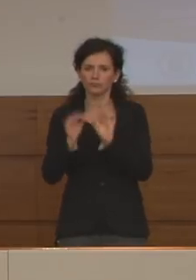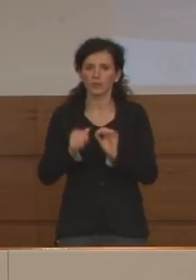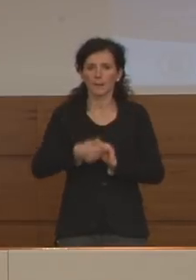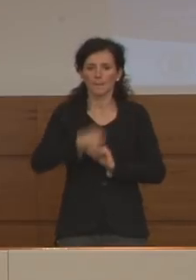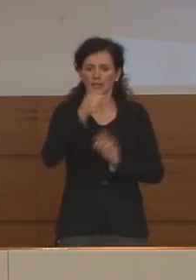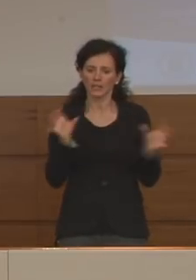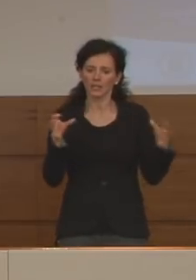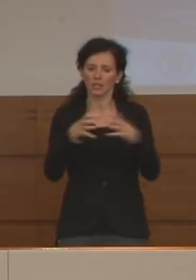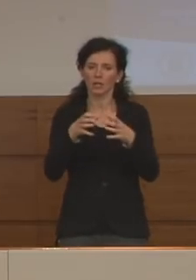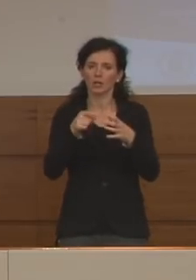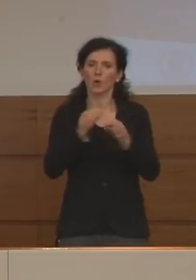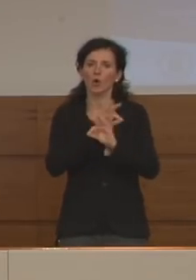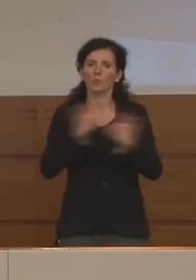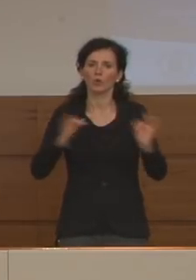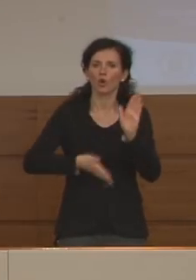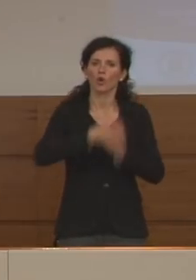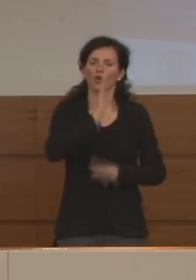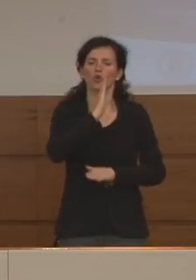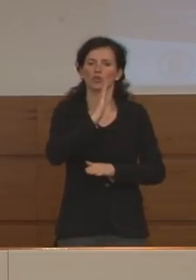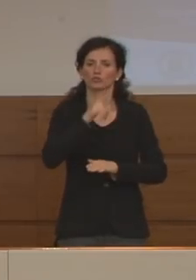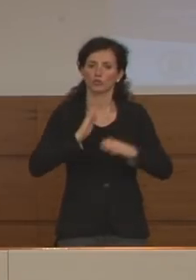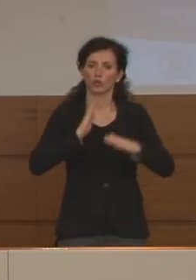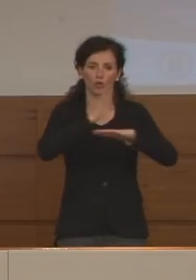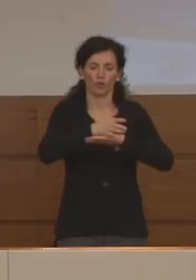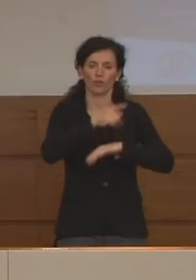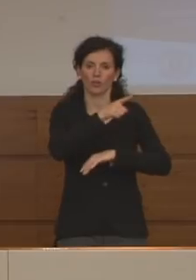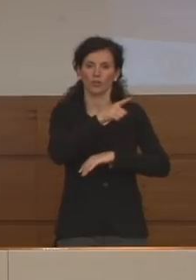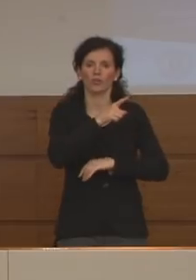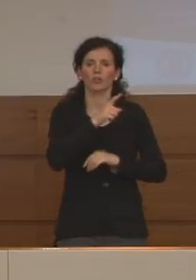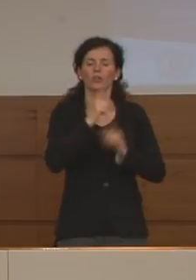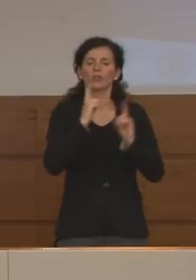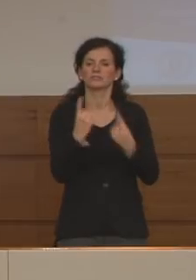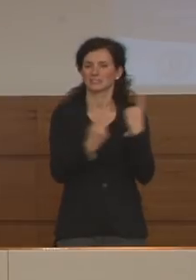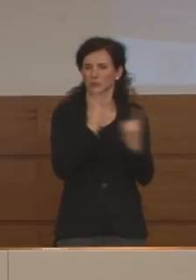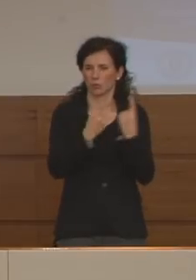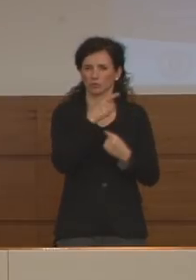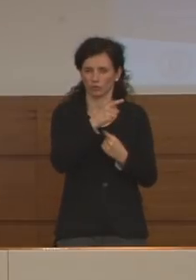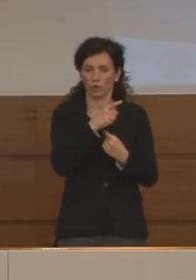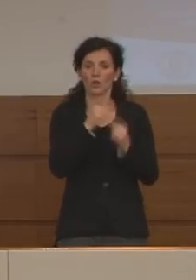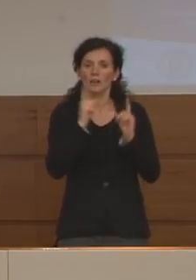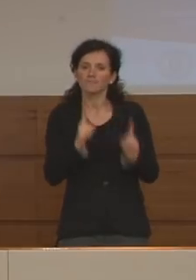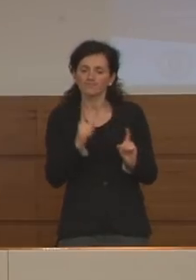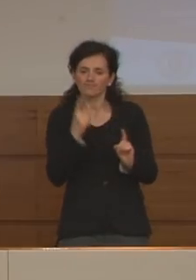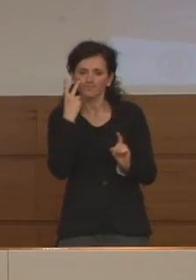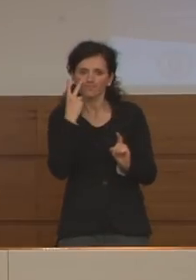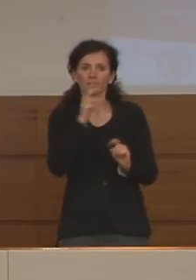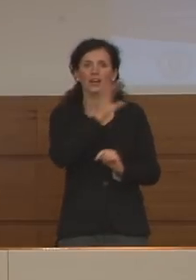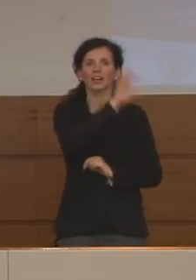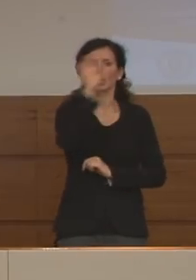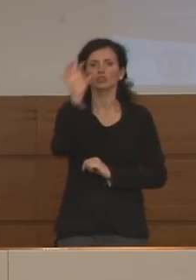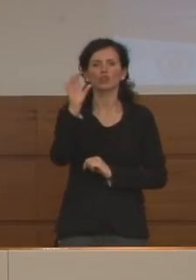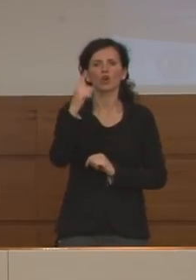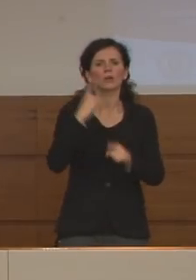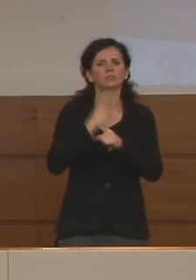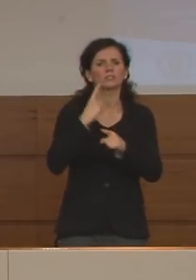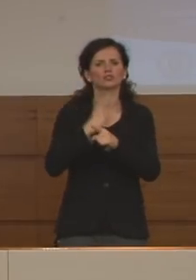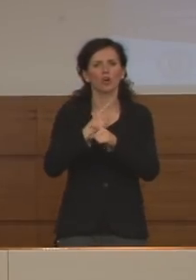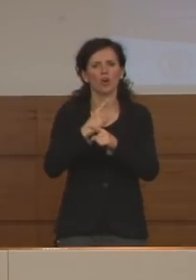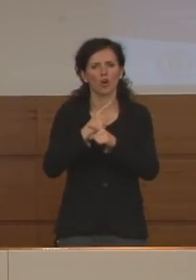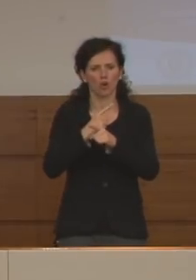infermieri da far partire ovviamente tenendo conto di quelle che sono le esigenze delle regioni che hanno la